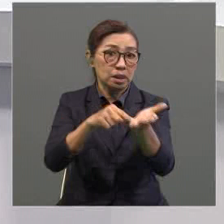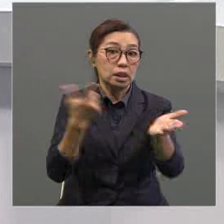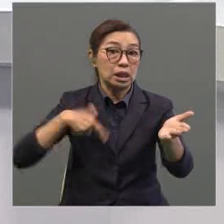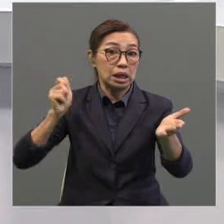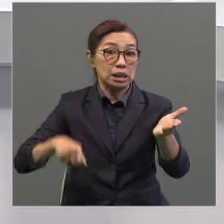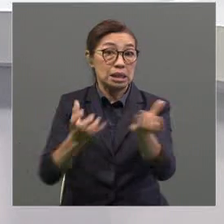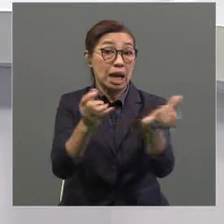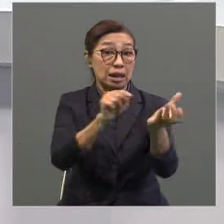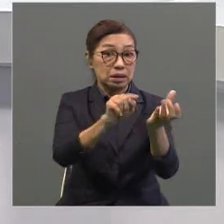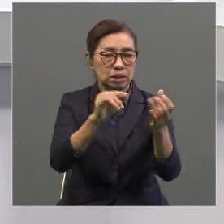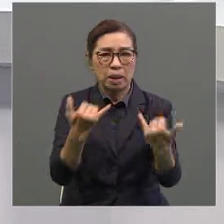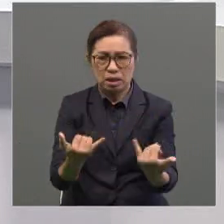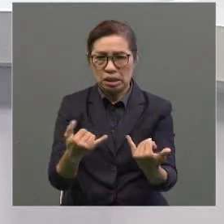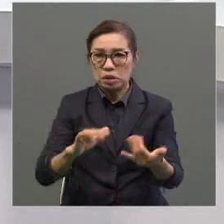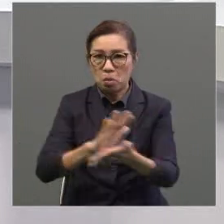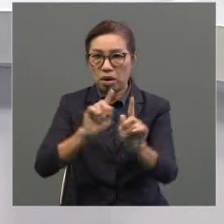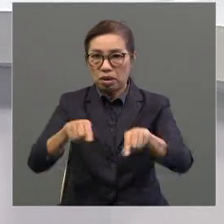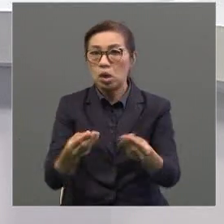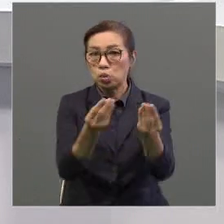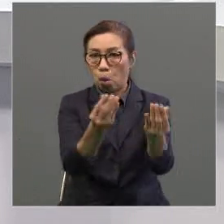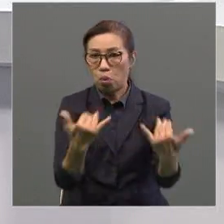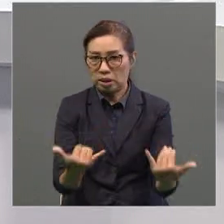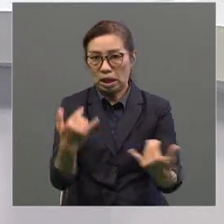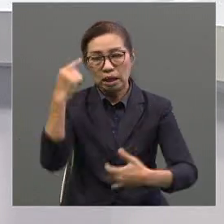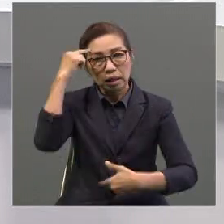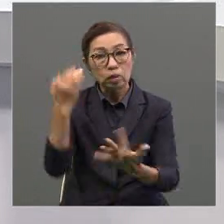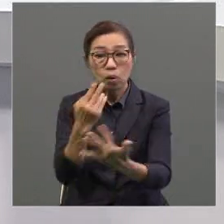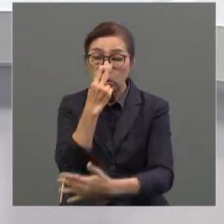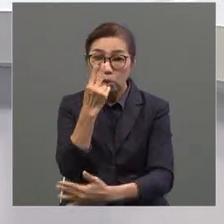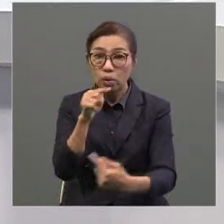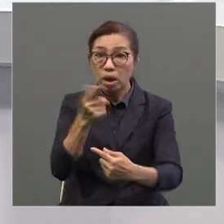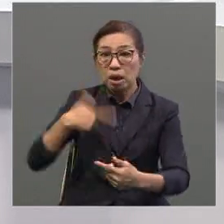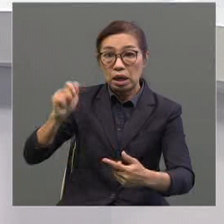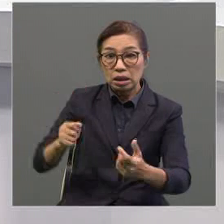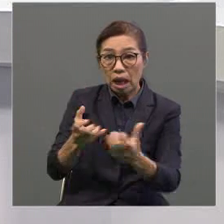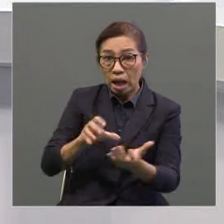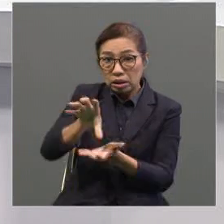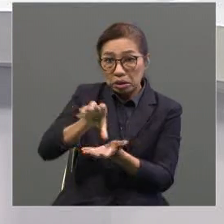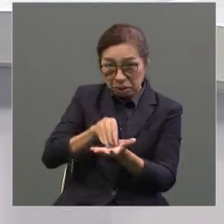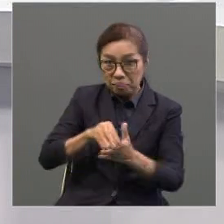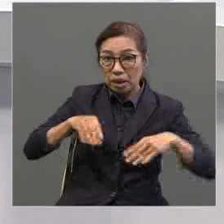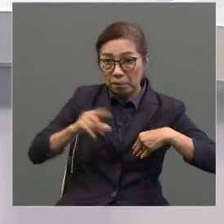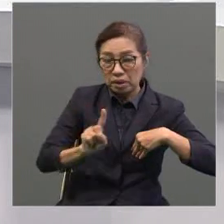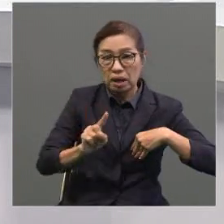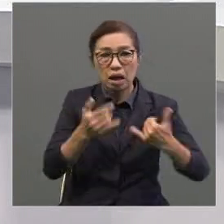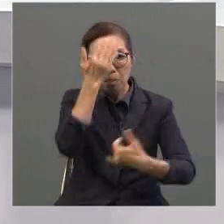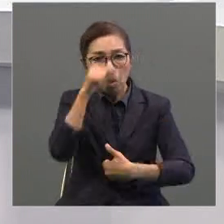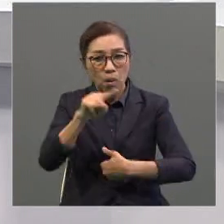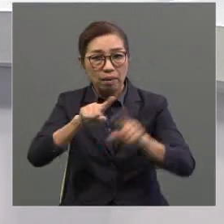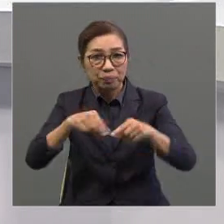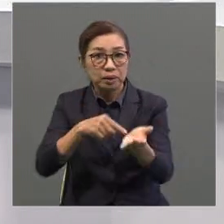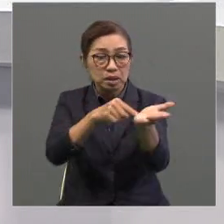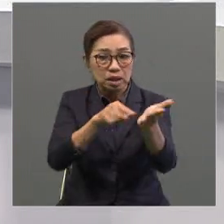เรื่องให้กับศาลรัฐธรรมนูญวินิจฉัยก็คือวันนี้นะคะอันนี้ต้องติดตามกันต่อไปว่าศาลเนี่ยจะรับหรือไม่รับเพราะว่าก็มีในส่วนของ